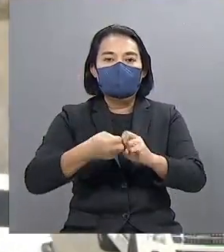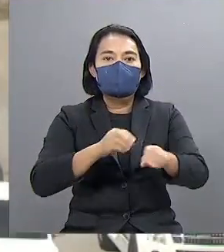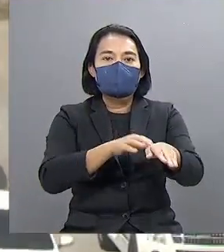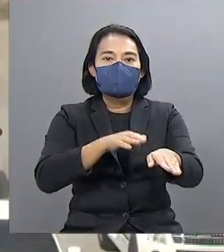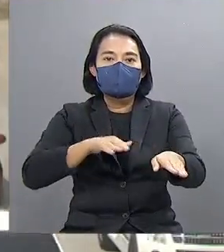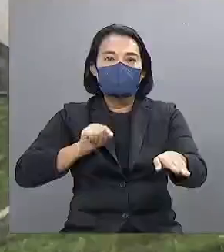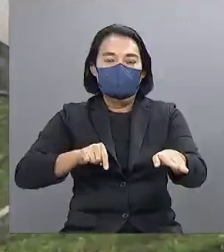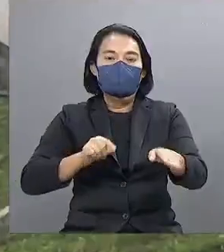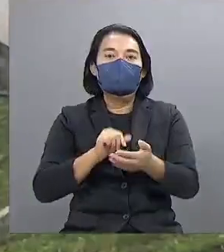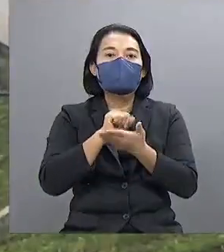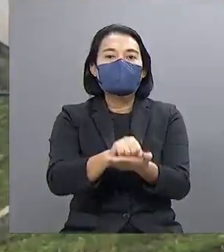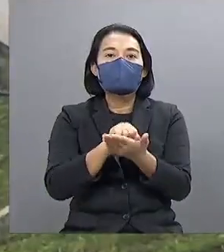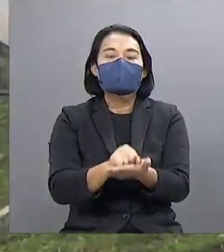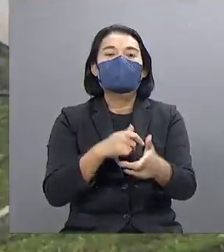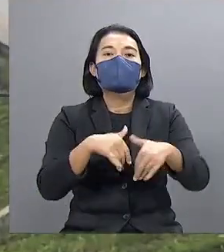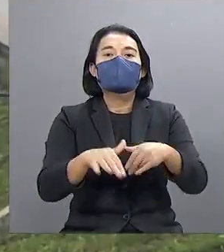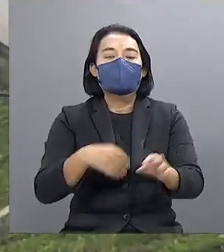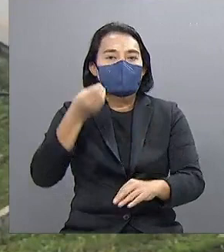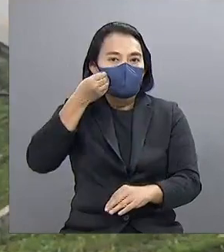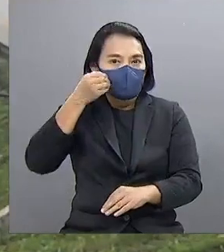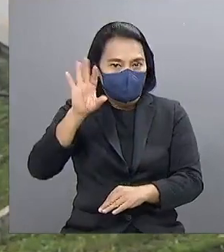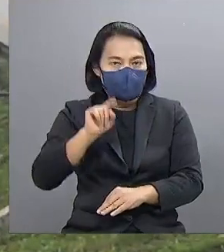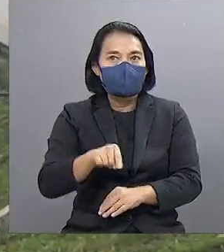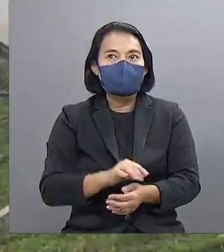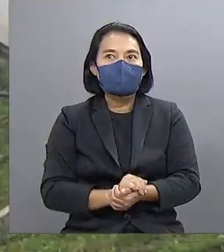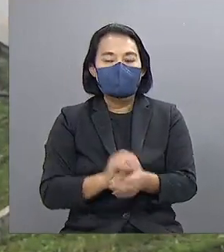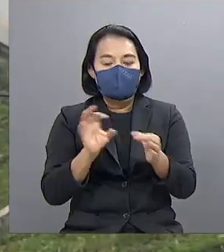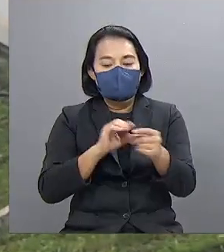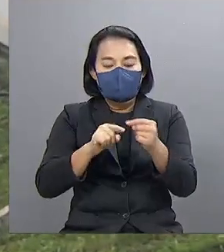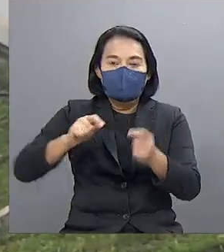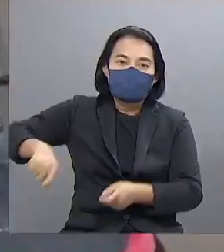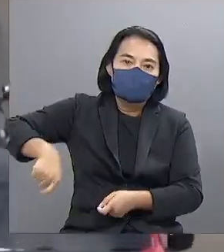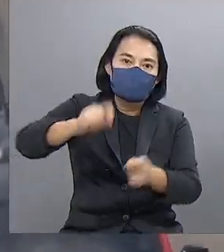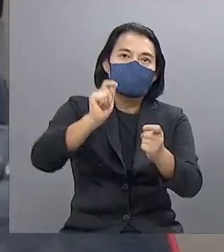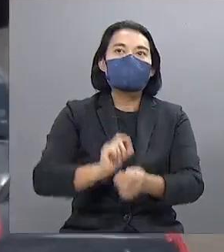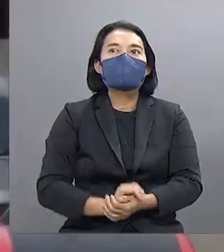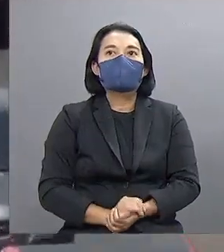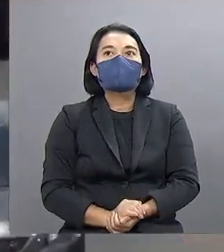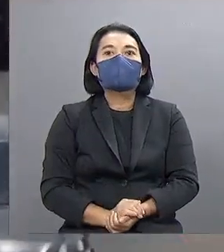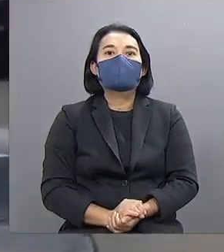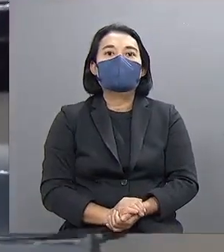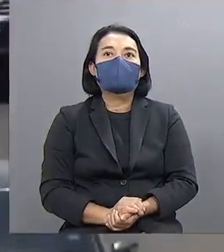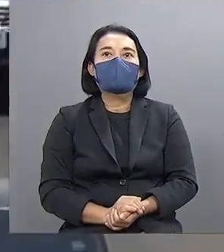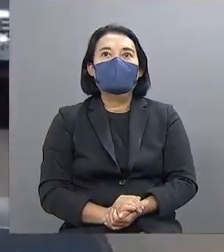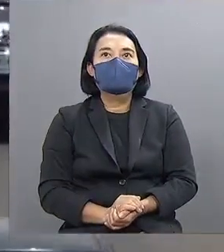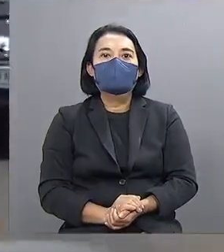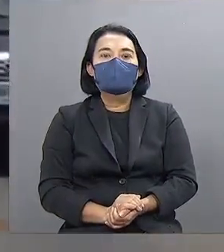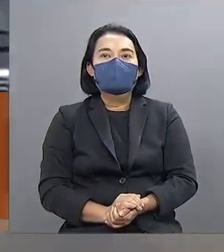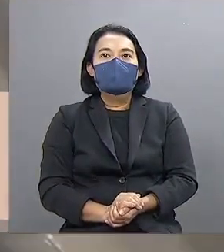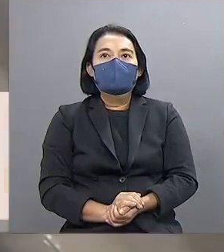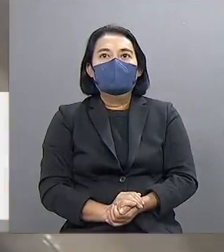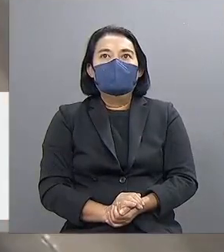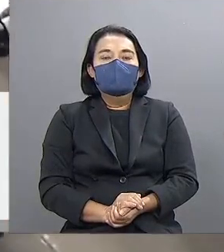ำนวยความสะดวกในการเดินทางให้กับประชาชนในช่วงเทศกาลสงกรานต์ค่ะส่วนการจราจรบนถนนส